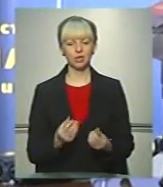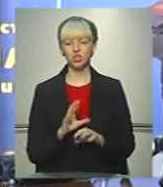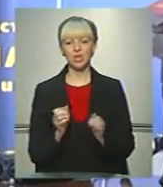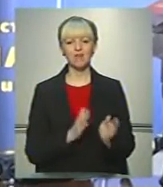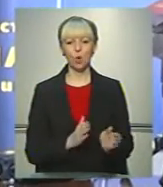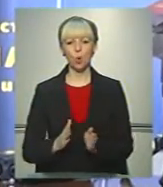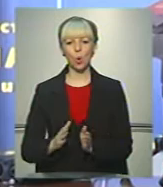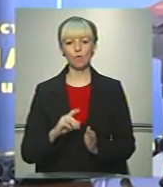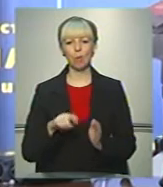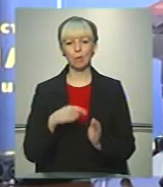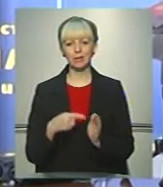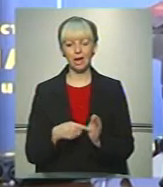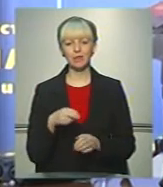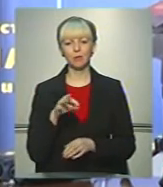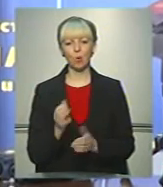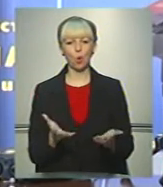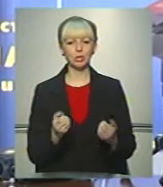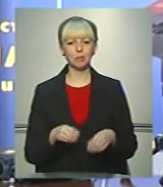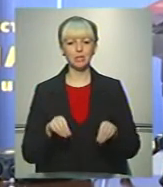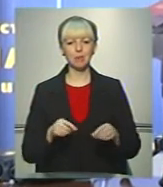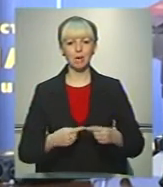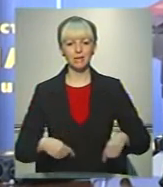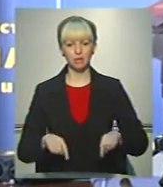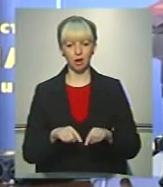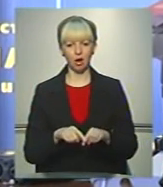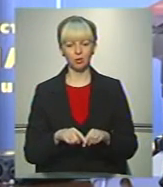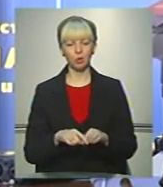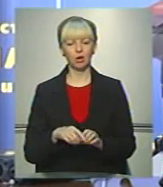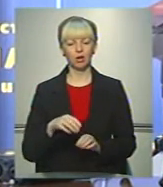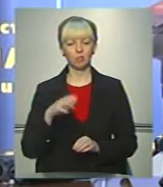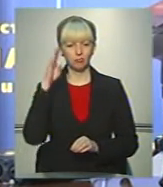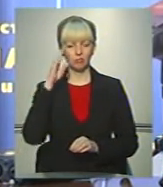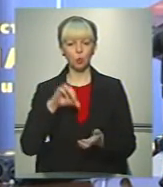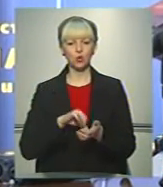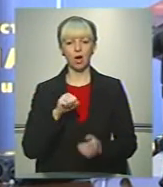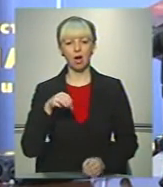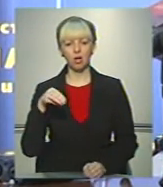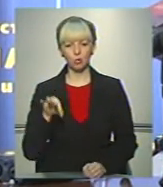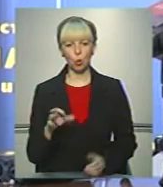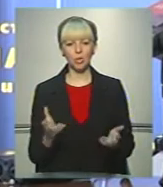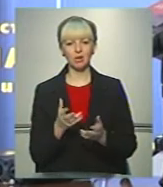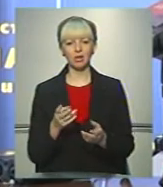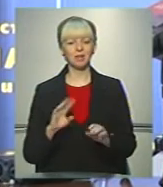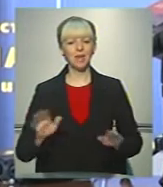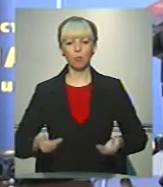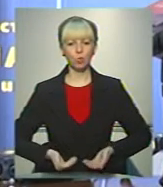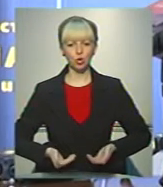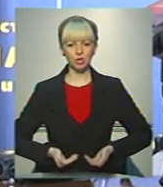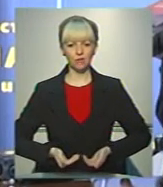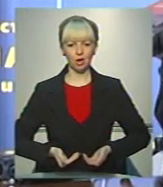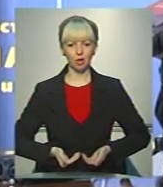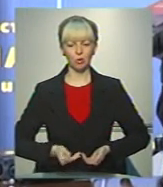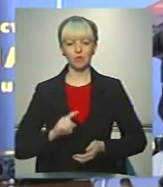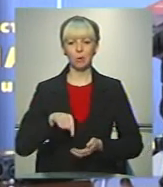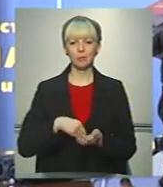врегульовано питання про отримання земельних ділянок хлопців, учасників АТО, які не проживають